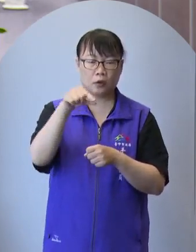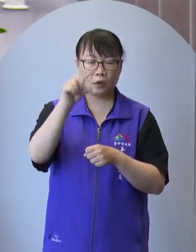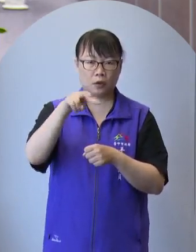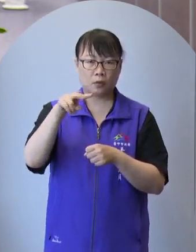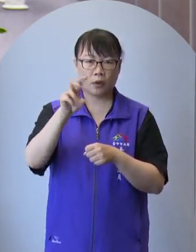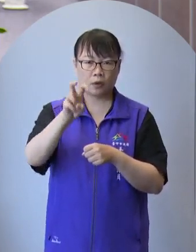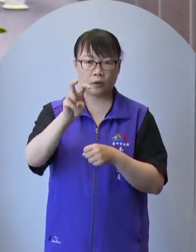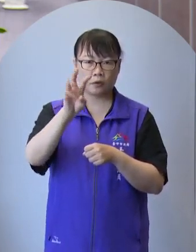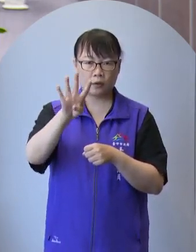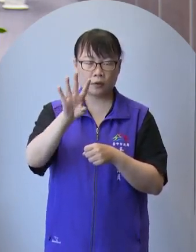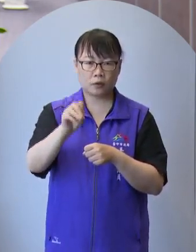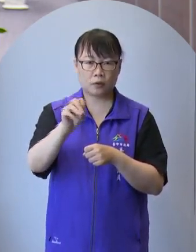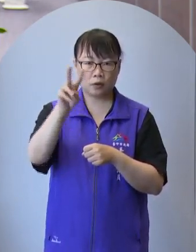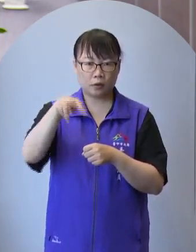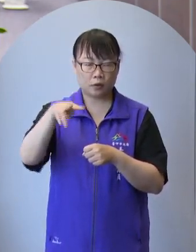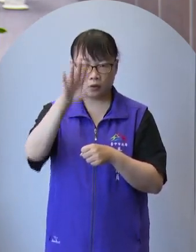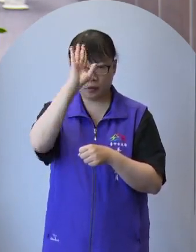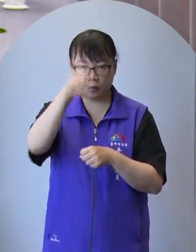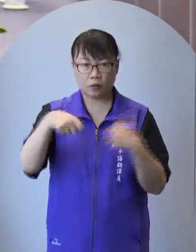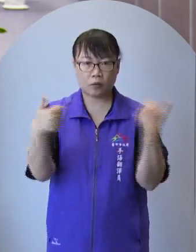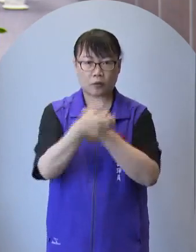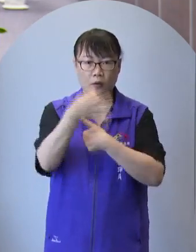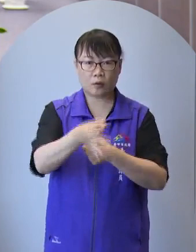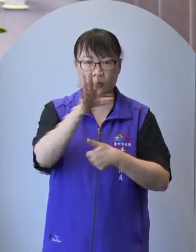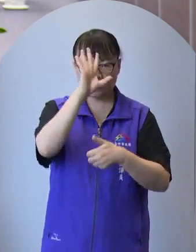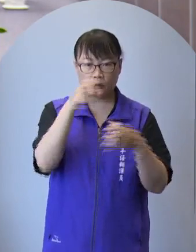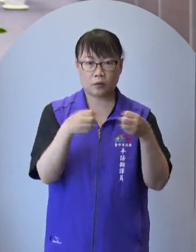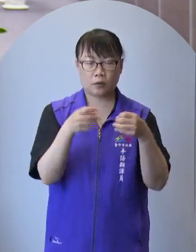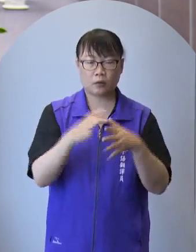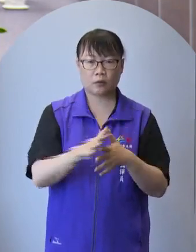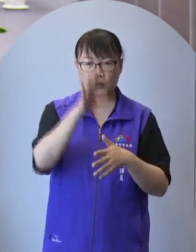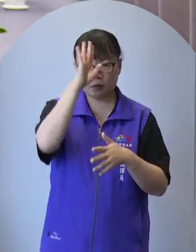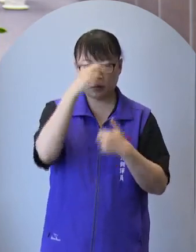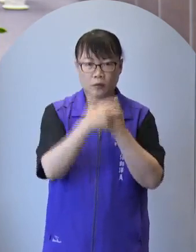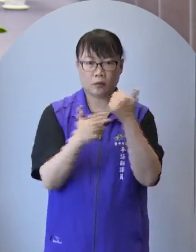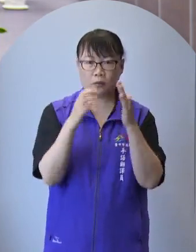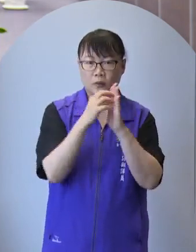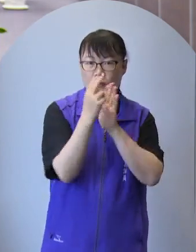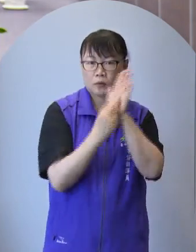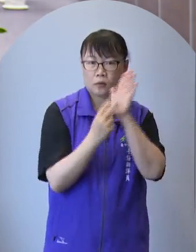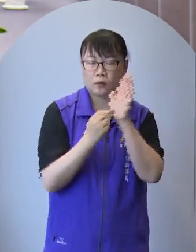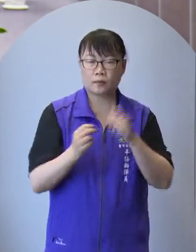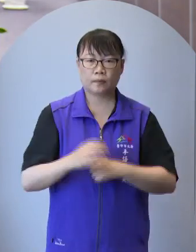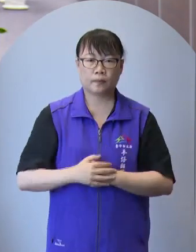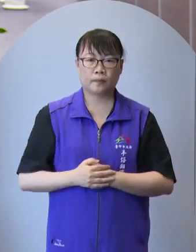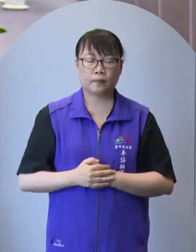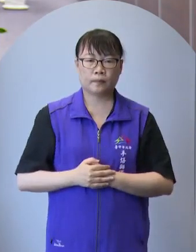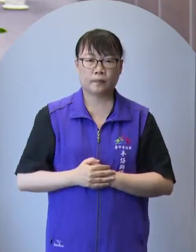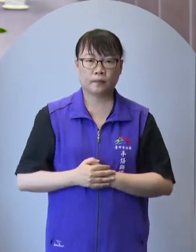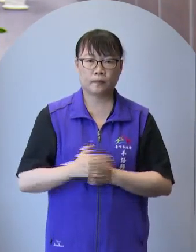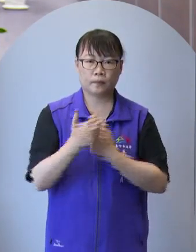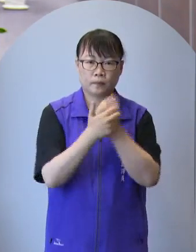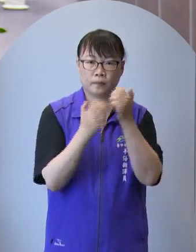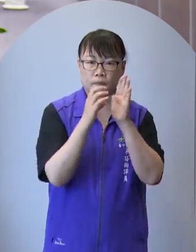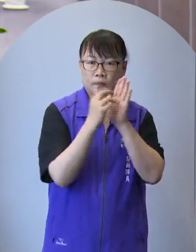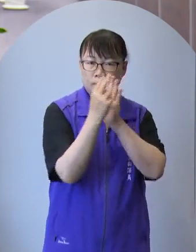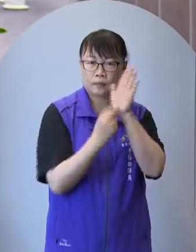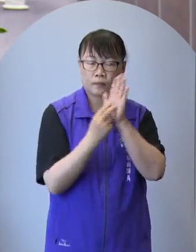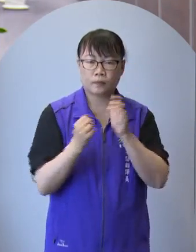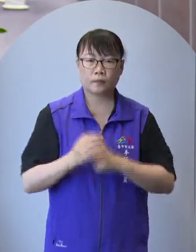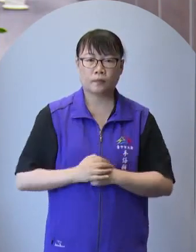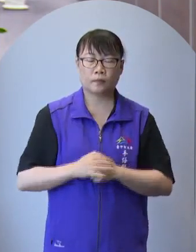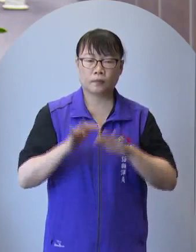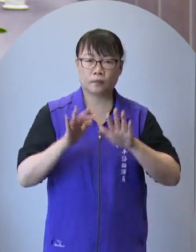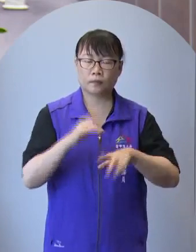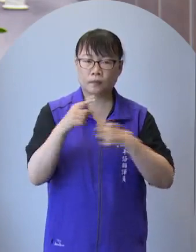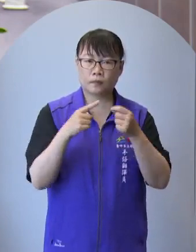13亿2224万4千元，拟请同意办理先行垫付，敬请审议，请卫生局说明。 卫生局报告。因为我